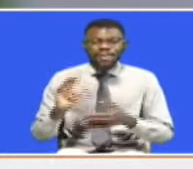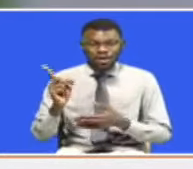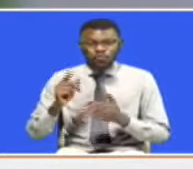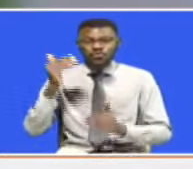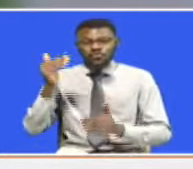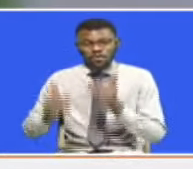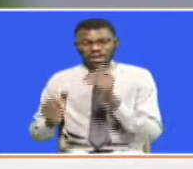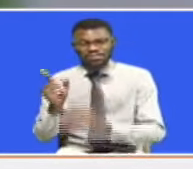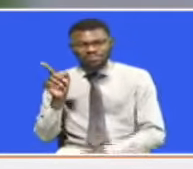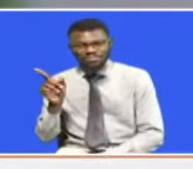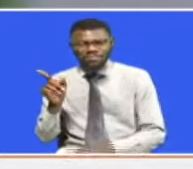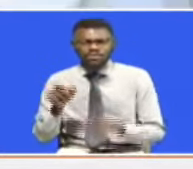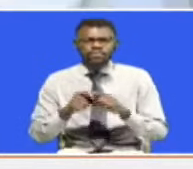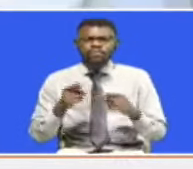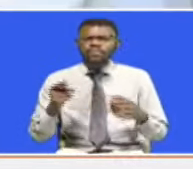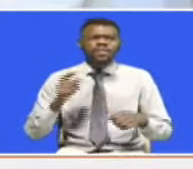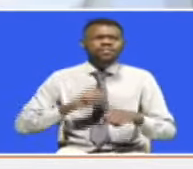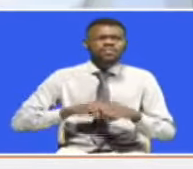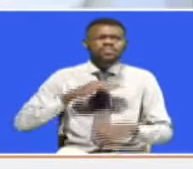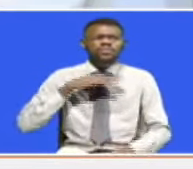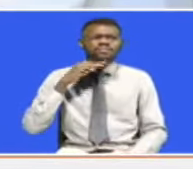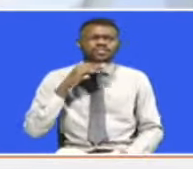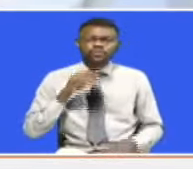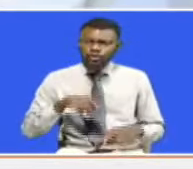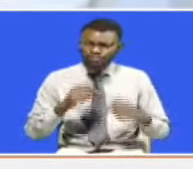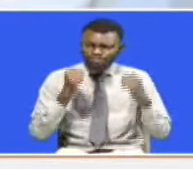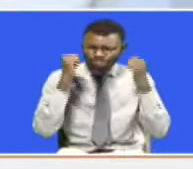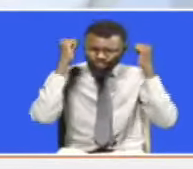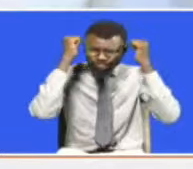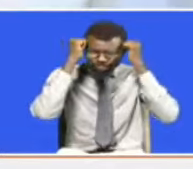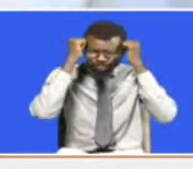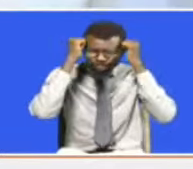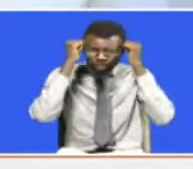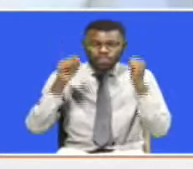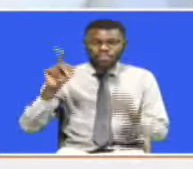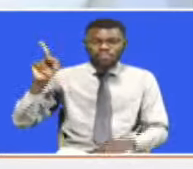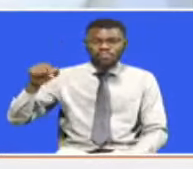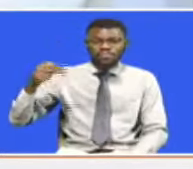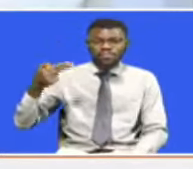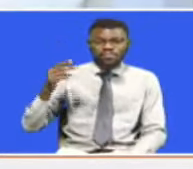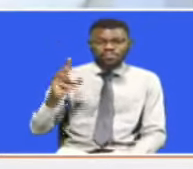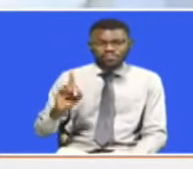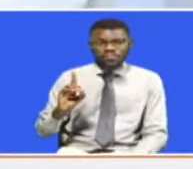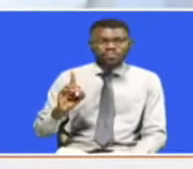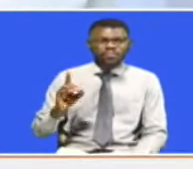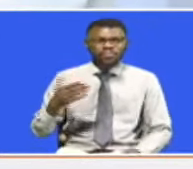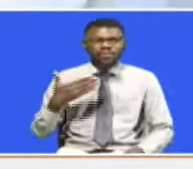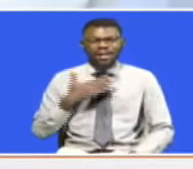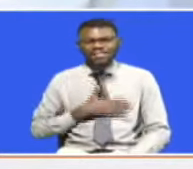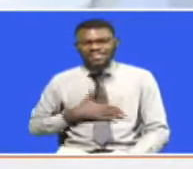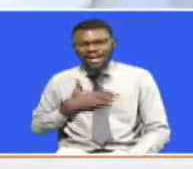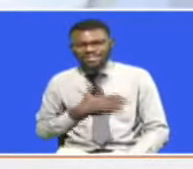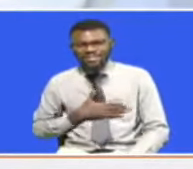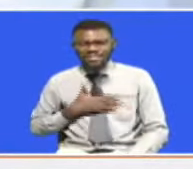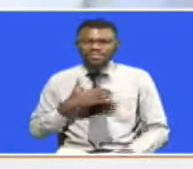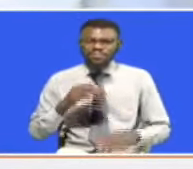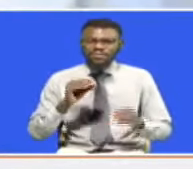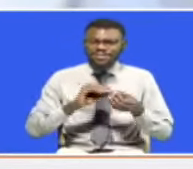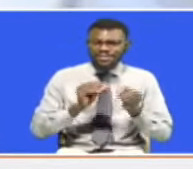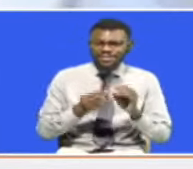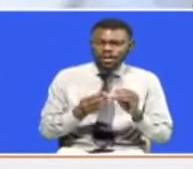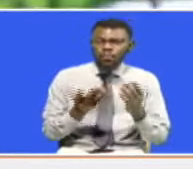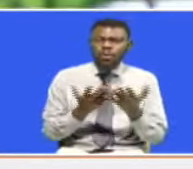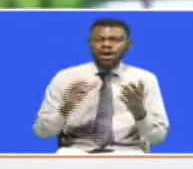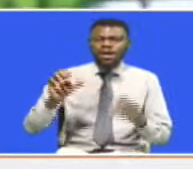Nairobi. Wakati wa kifo chake alikuwa akisomea shahada ya uzamili somo la uchanganuzi wa sayansi ya data katika chuo kikuu